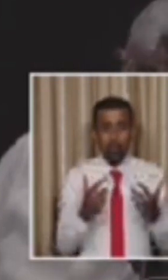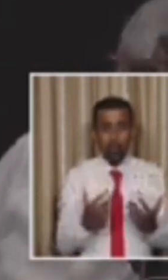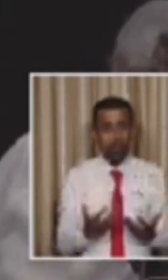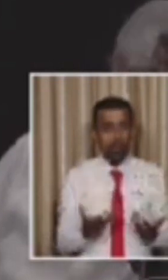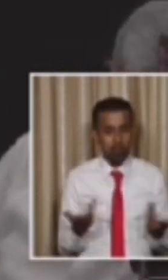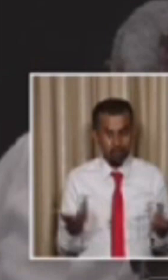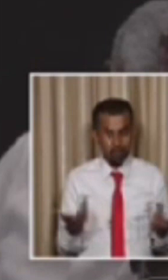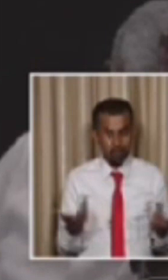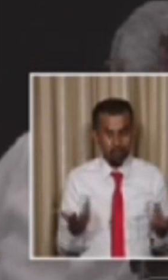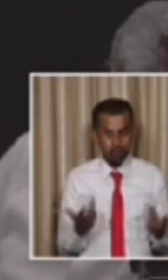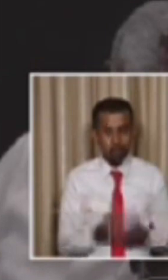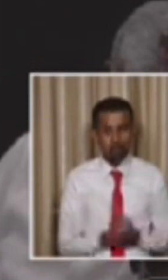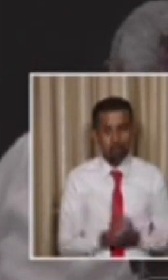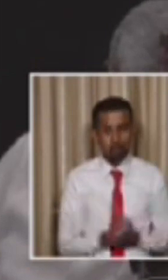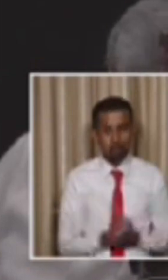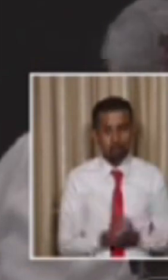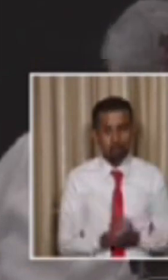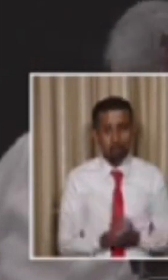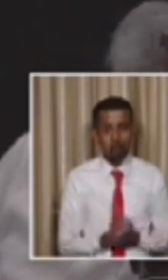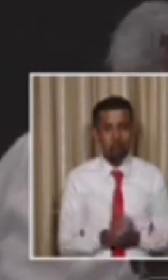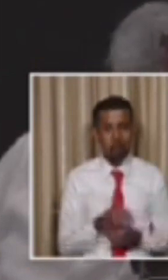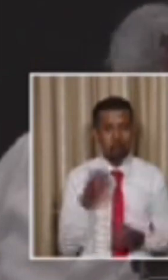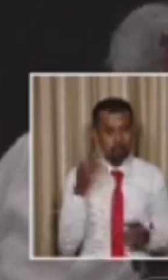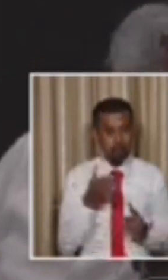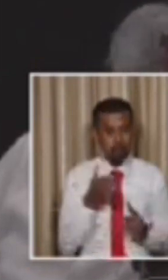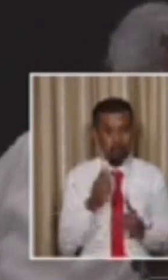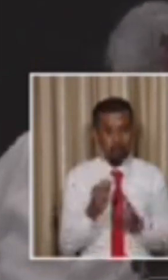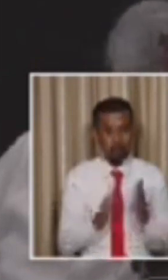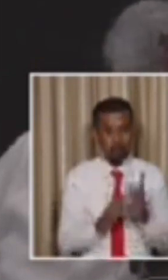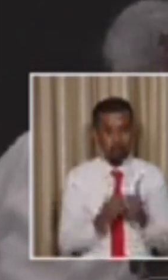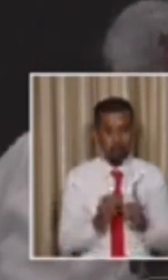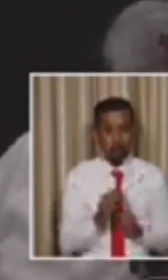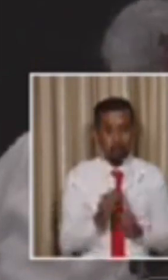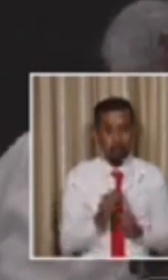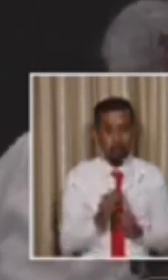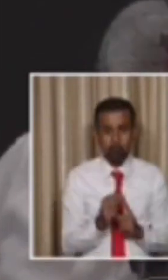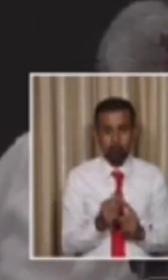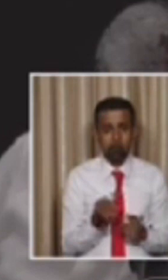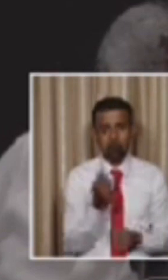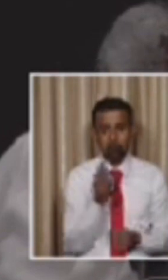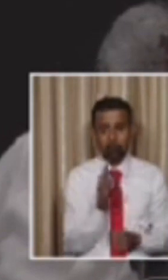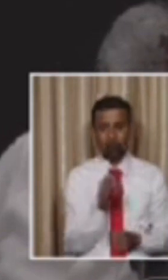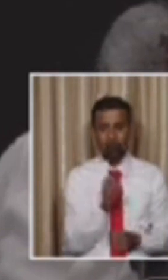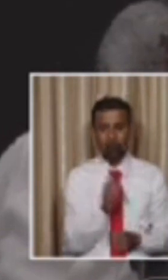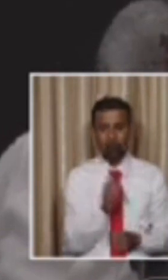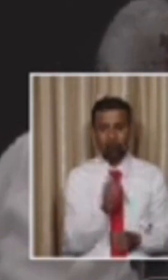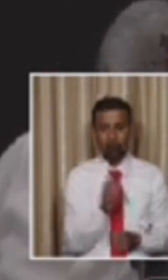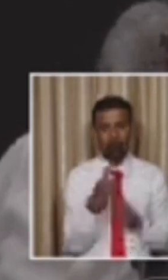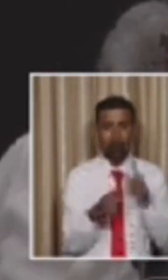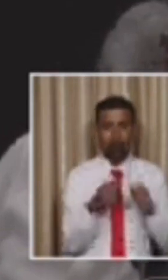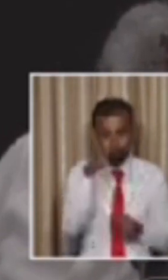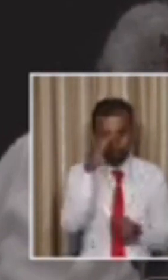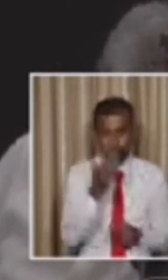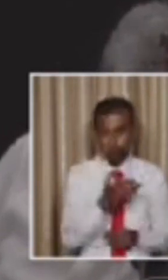පදනමයි දැන් මේ අරන් තියෙන්නේ. ඉතින් ඒ සම්බන්ධයෙන් ඒ මන්ත්‍රීවරුන් විටින් විට දැනුම් දීම කරන නිසා ගරු කතානායකතුමාට